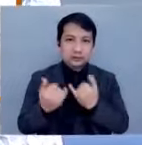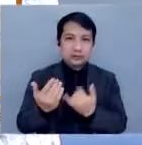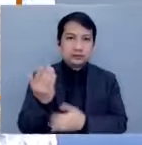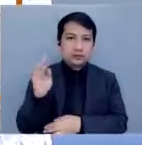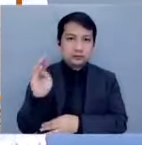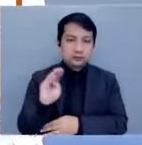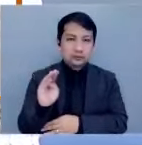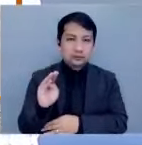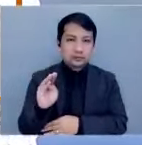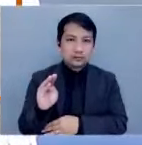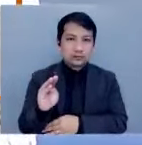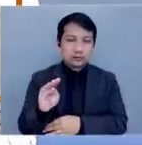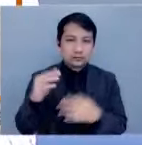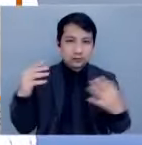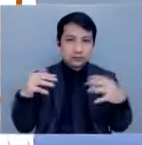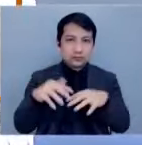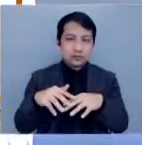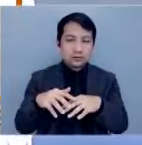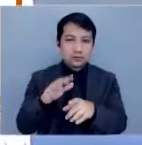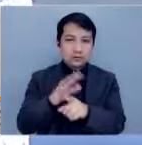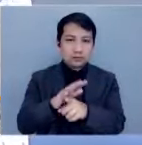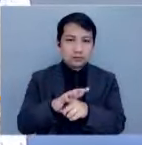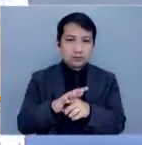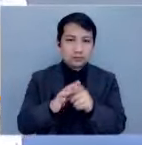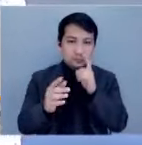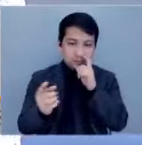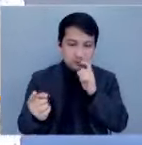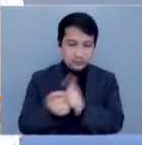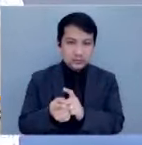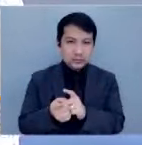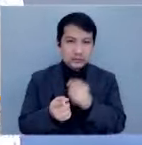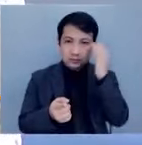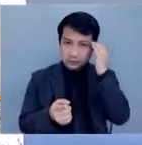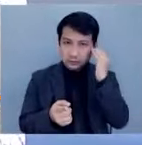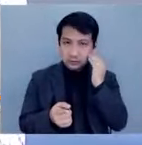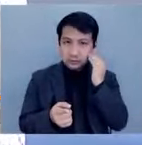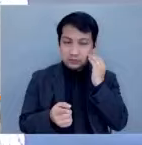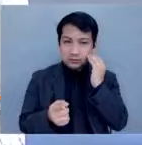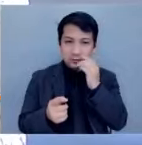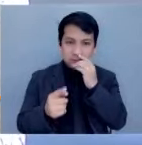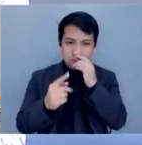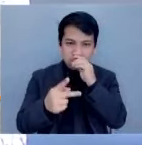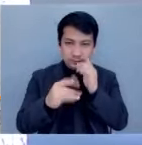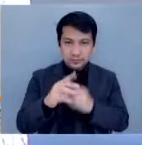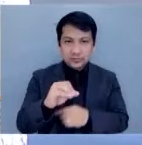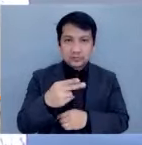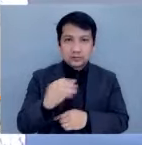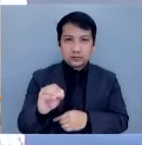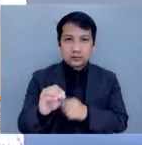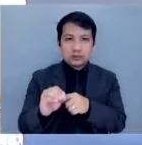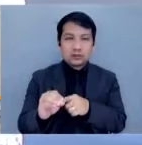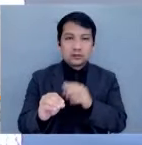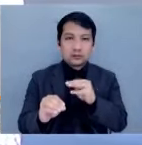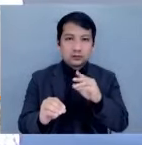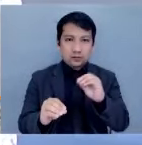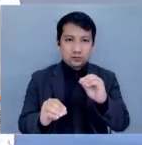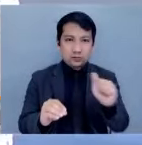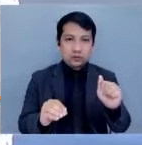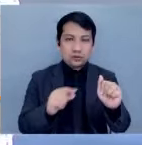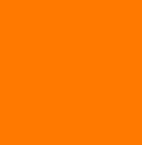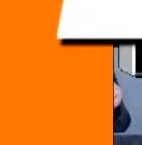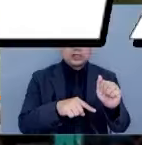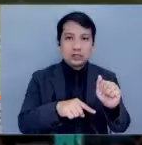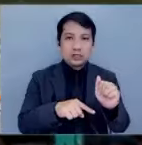Dinagsa ng Pinoy fans ang fan meet ni Korean superstar Kim Seon-ho sa Mall of Asia Arena sa